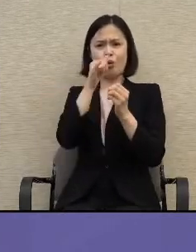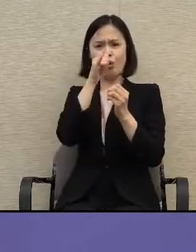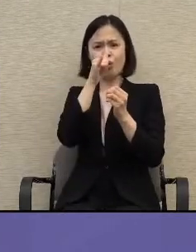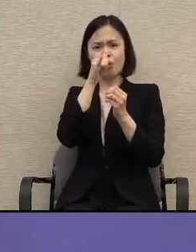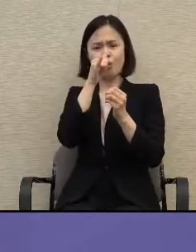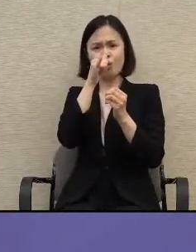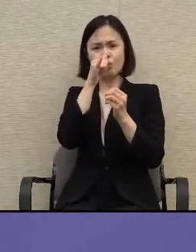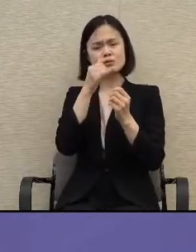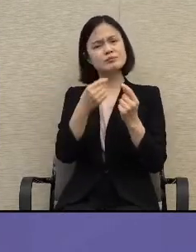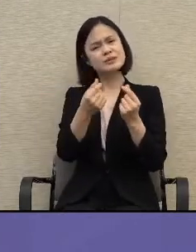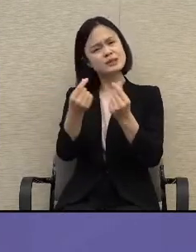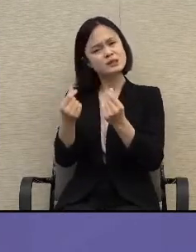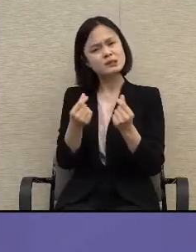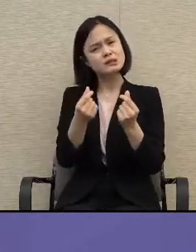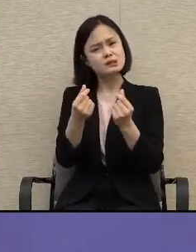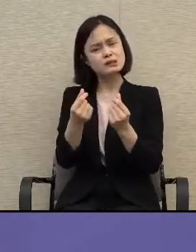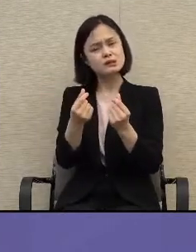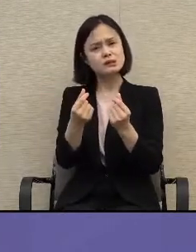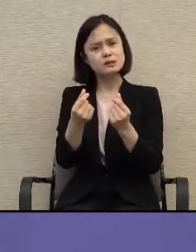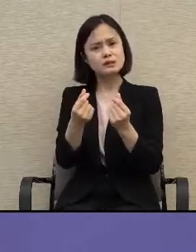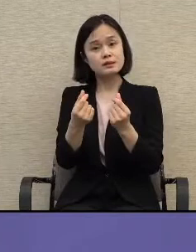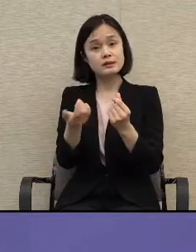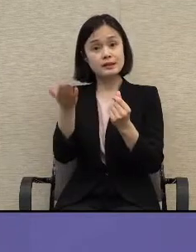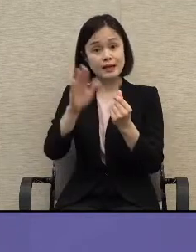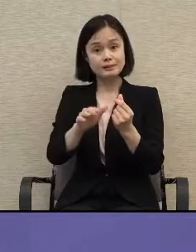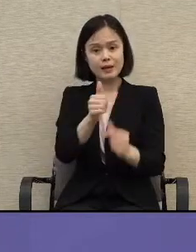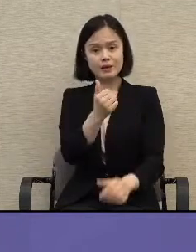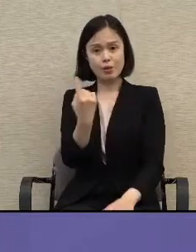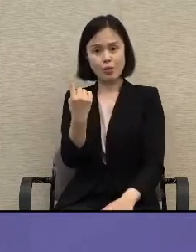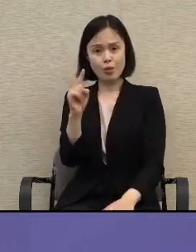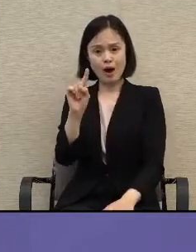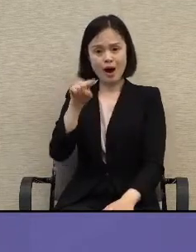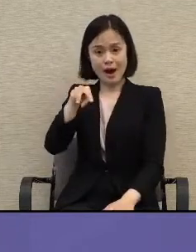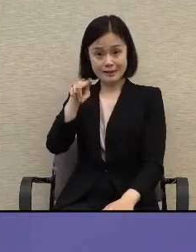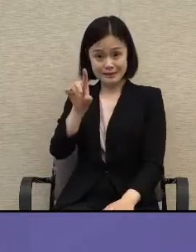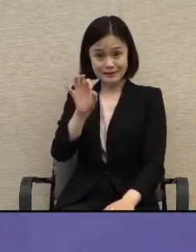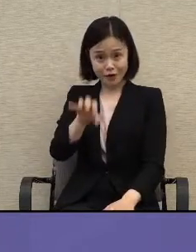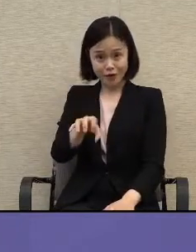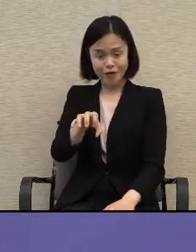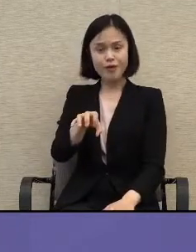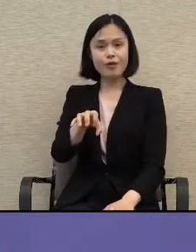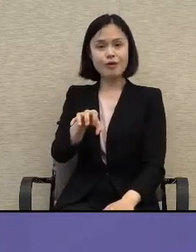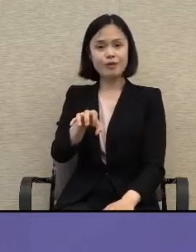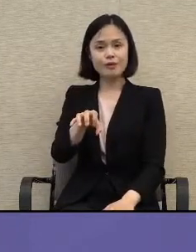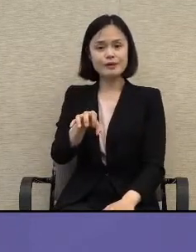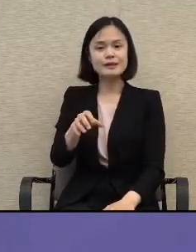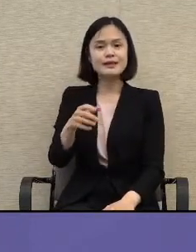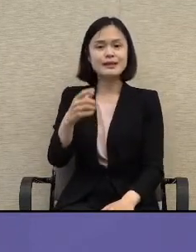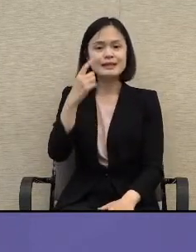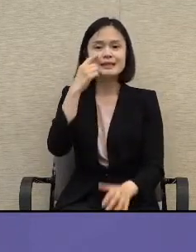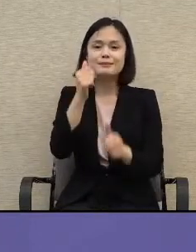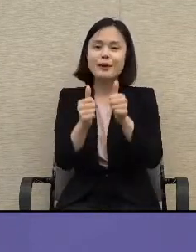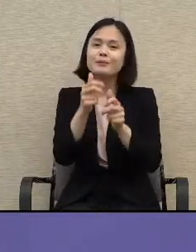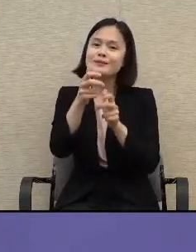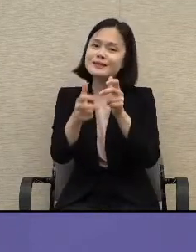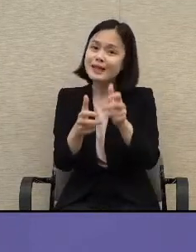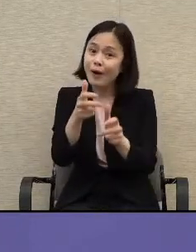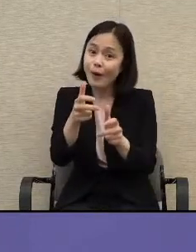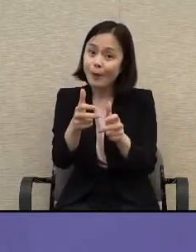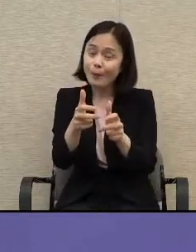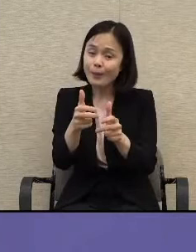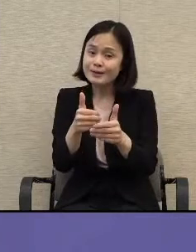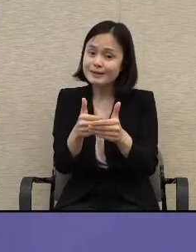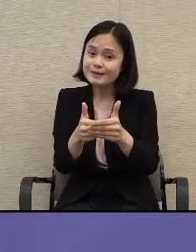것은 사실이기는 합니다. 다만 화성시의 이러한 사업들의 형태, 이런 시범적으로 진행된 것들의 성과라고 한다면